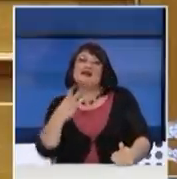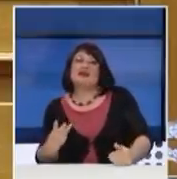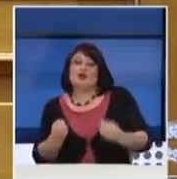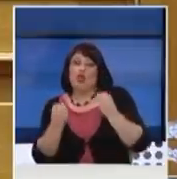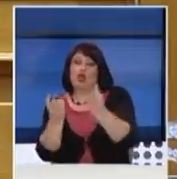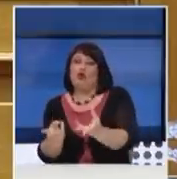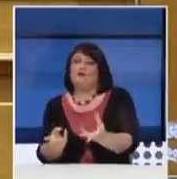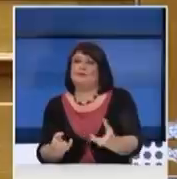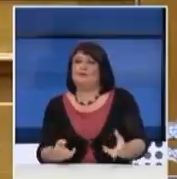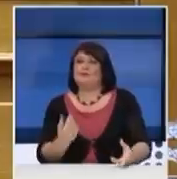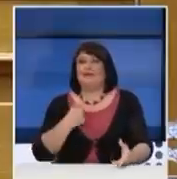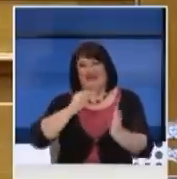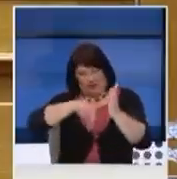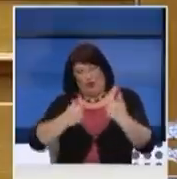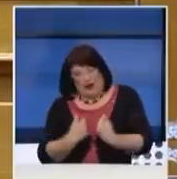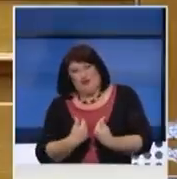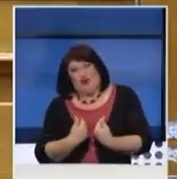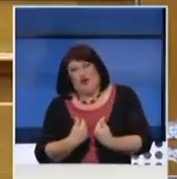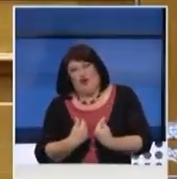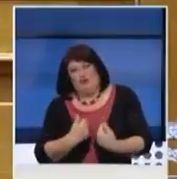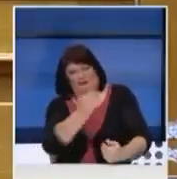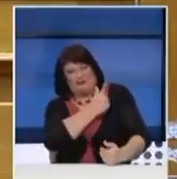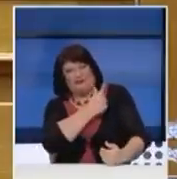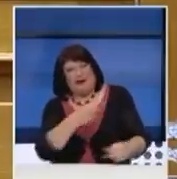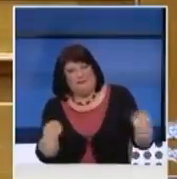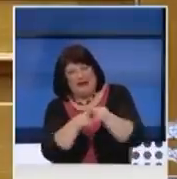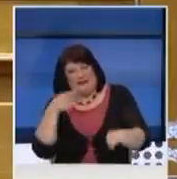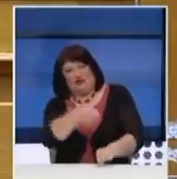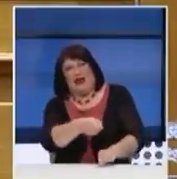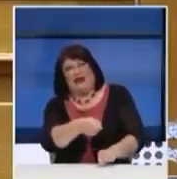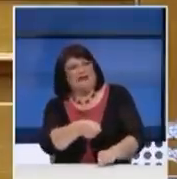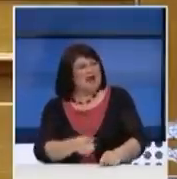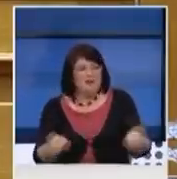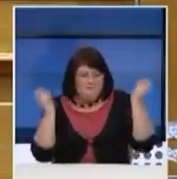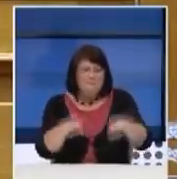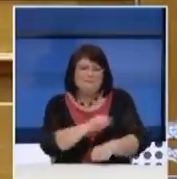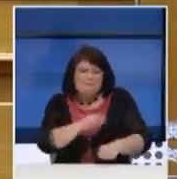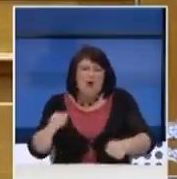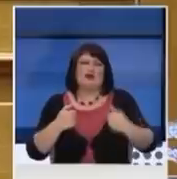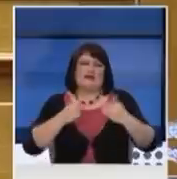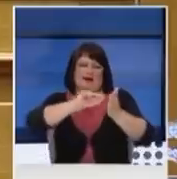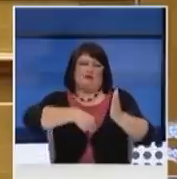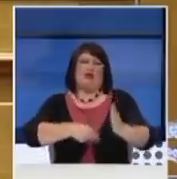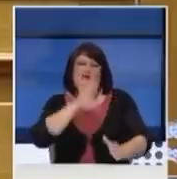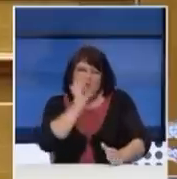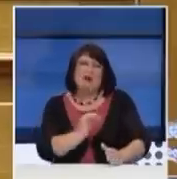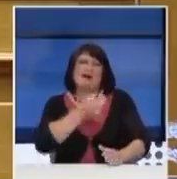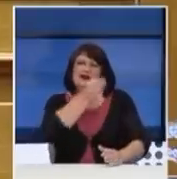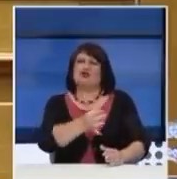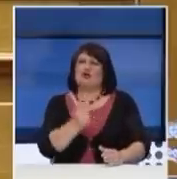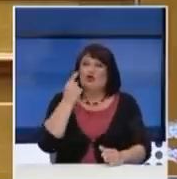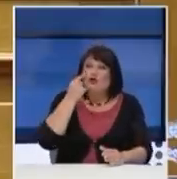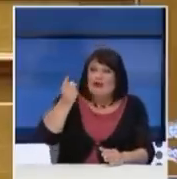στην Αίγυπτο. Και αυτό θα υπογράψω εγώ. Θέλετε να με κάνετε συνένοχο σε αυτό το πράγμα εμένα. Δεν θα με κάνετε ποτέ. Ειλικρινά το λέω αυτό. Το